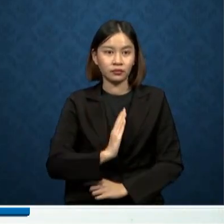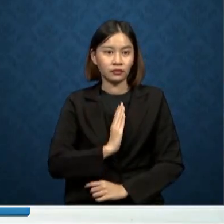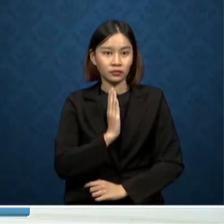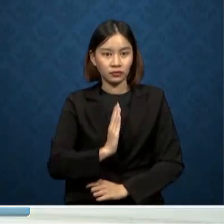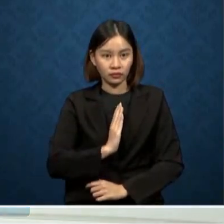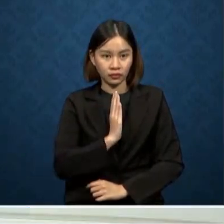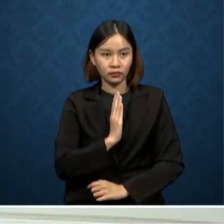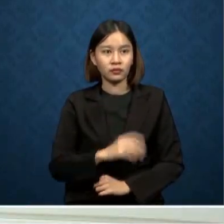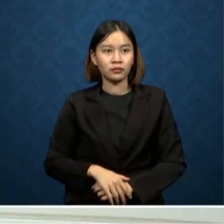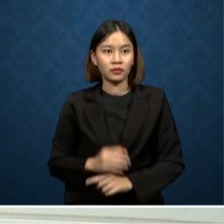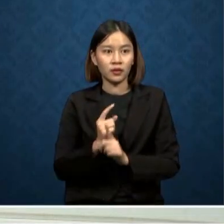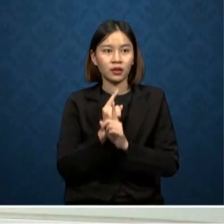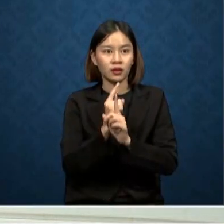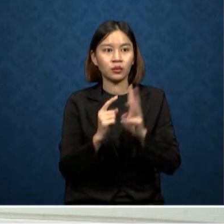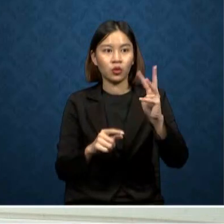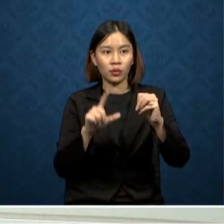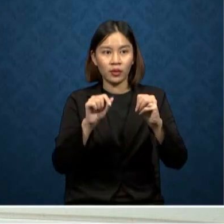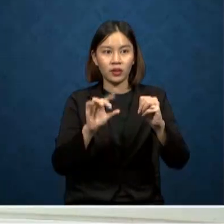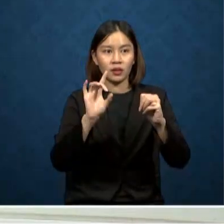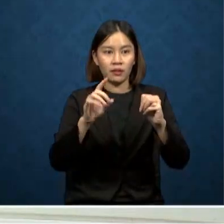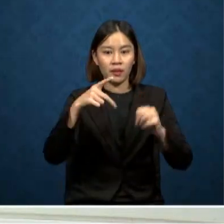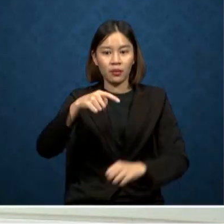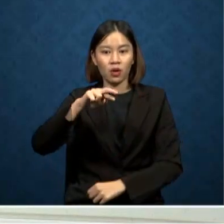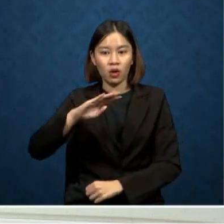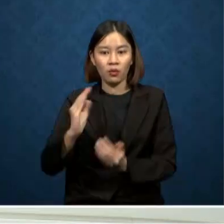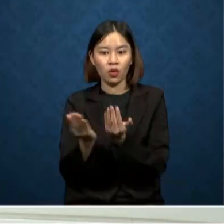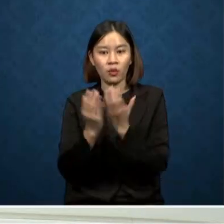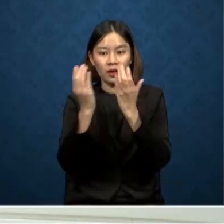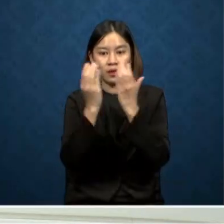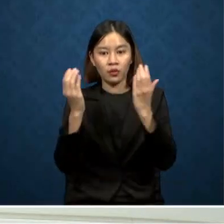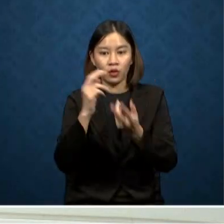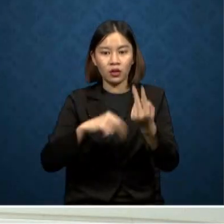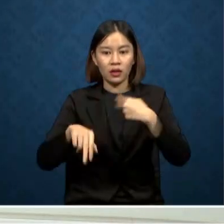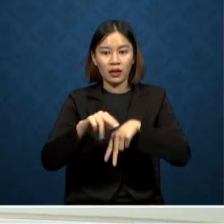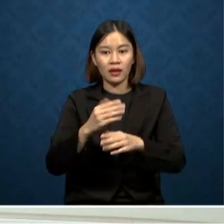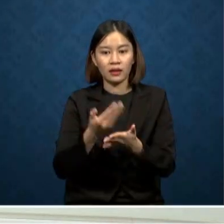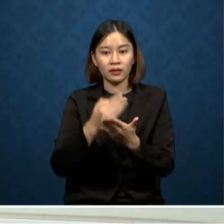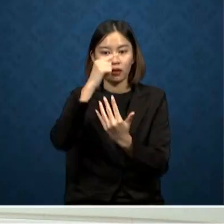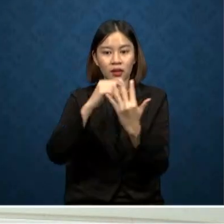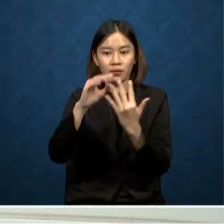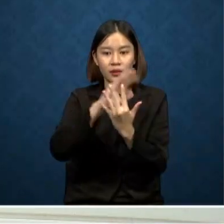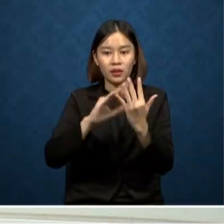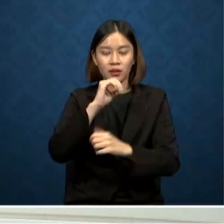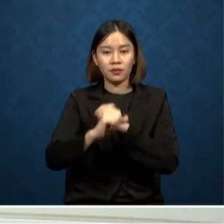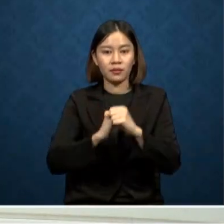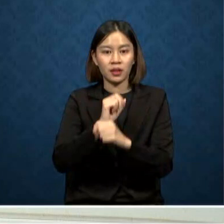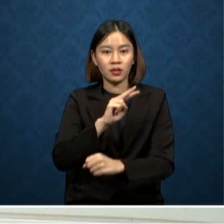เกียรติตามมาตรา 28ของพระราชบประกอบรัฐธรรมนูญว่าด้วยการตรวจเงินแผ่นดินพุทธศ